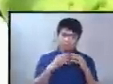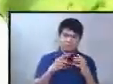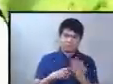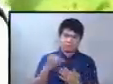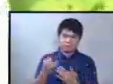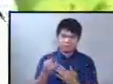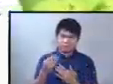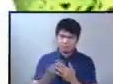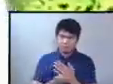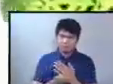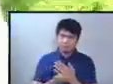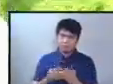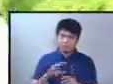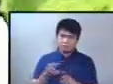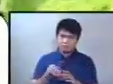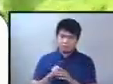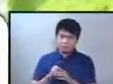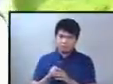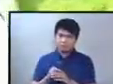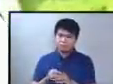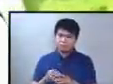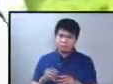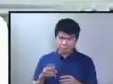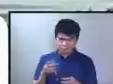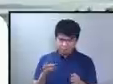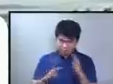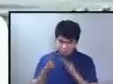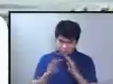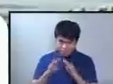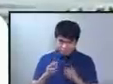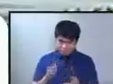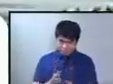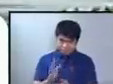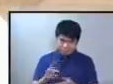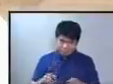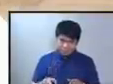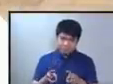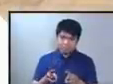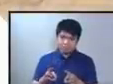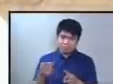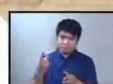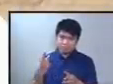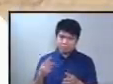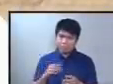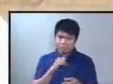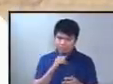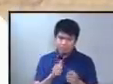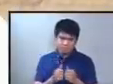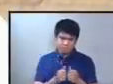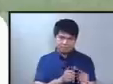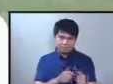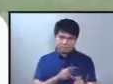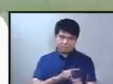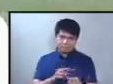ang proseso sa procurement at issue sa right-of-way. Paliwanag pa ni Salceda, hindi nagkakalayo ang special powers sa emergency